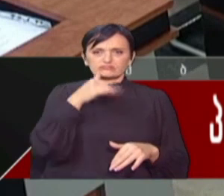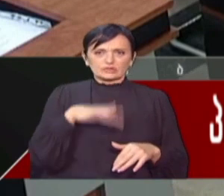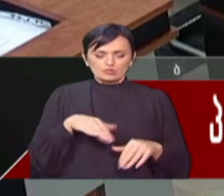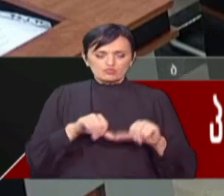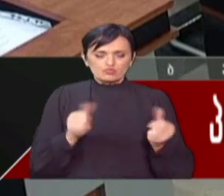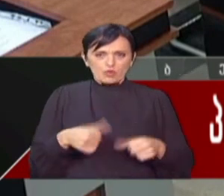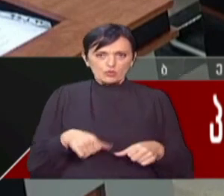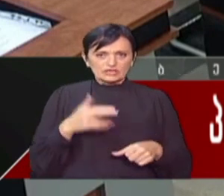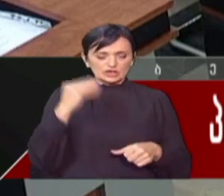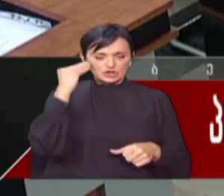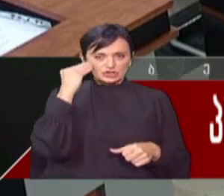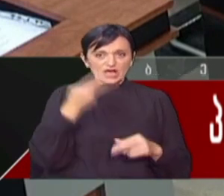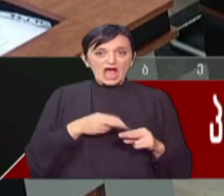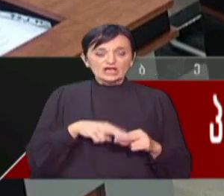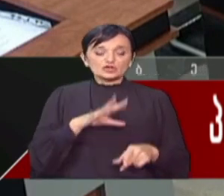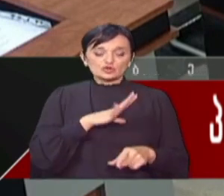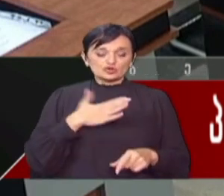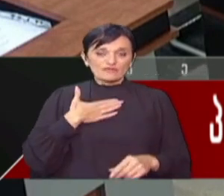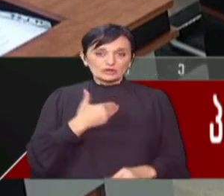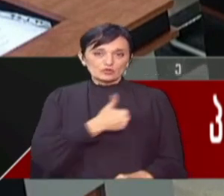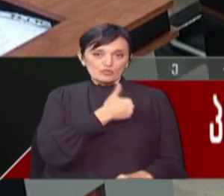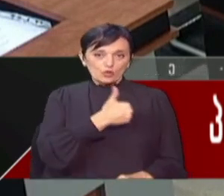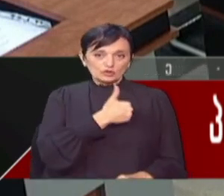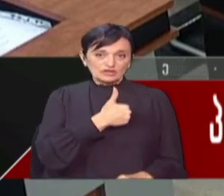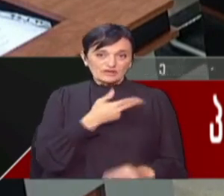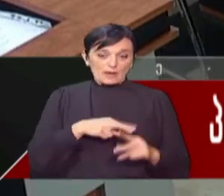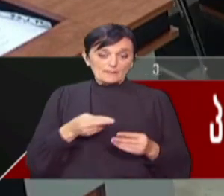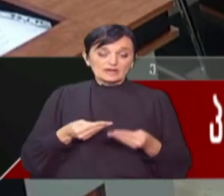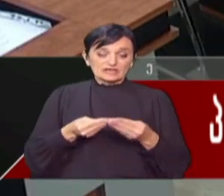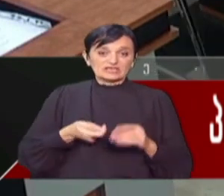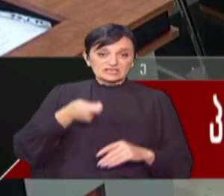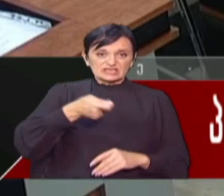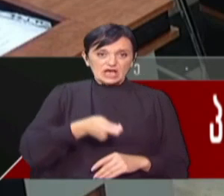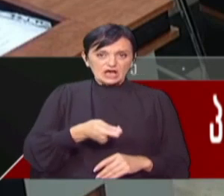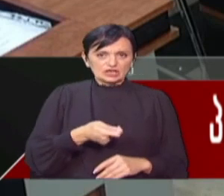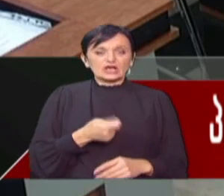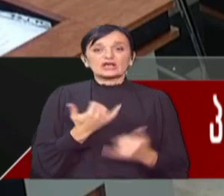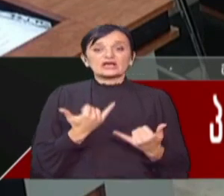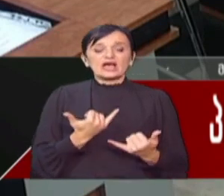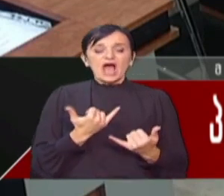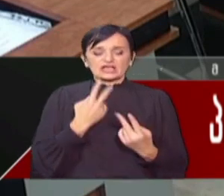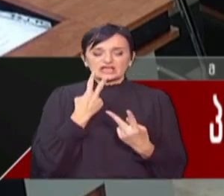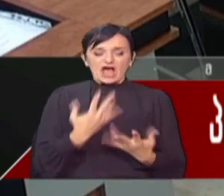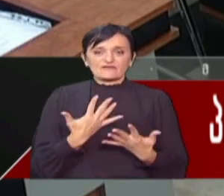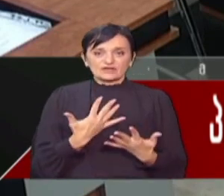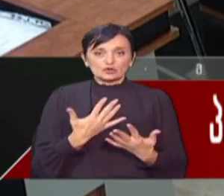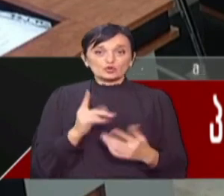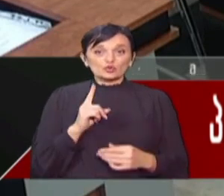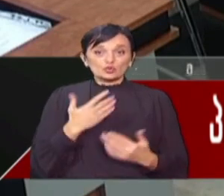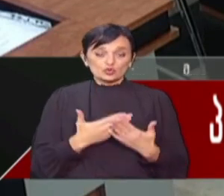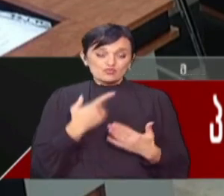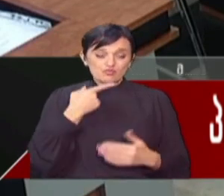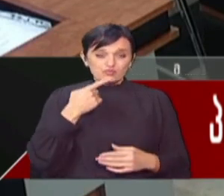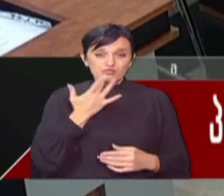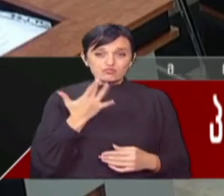და შინაარსი. Ეს იყო ჩვენი მოტივაცია წარგენების შემოტანისას. Კარგად დავინახეთ დღეს, რომ თუ თქვა